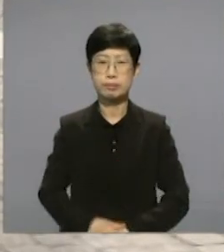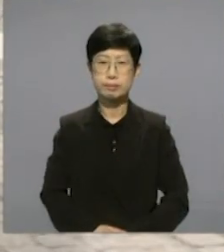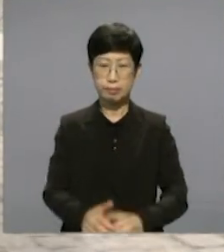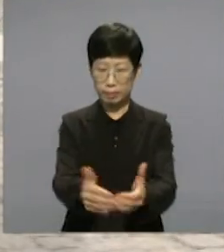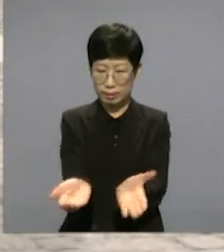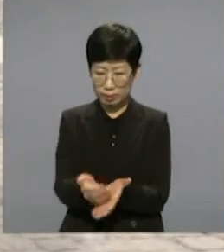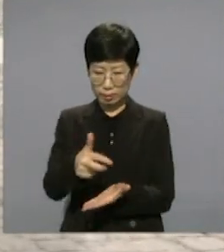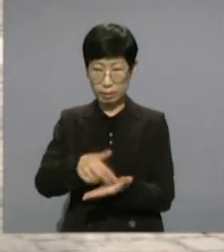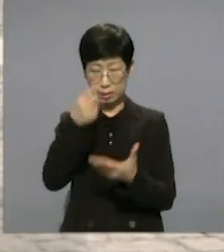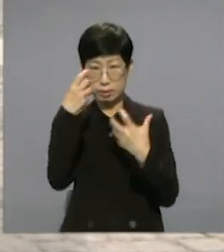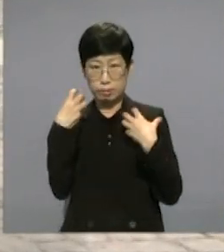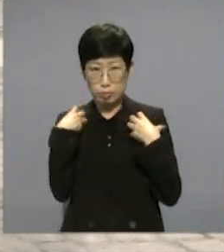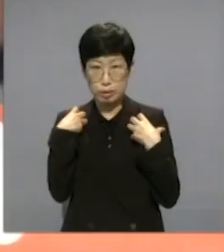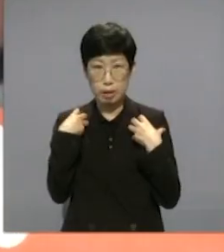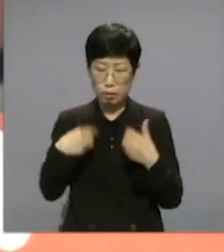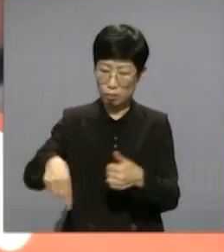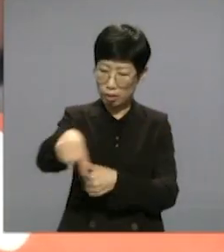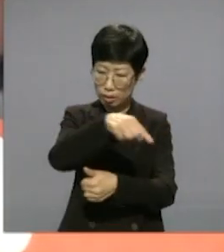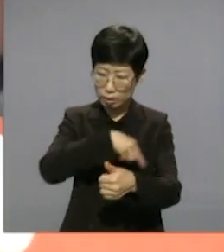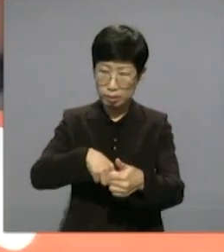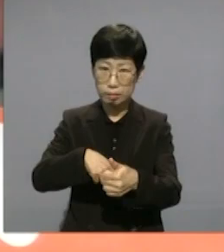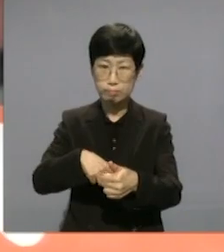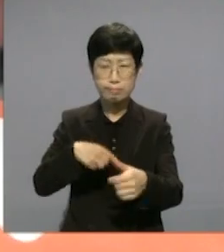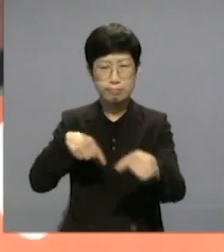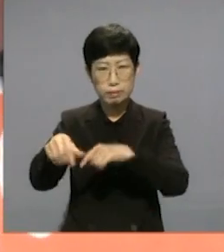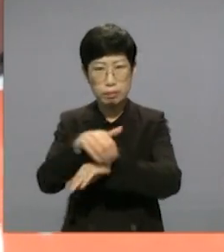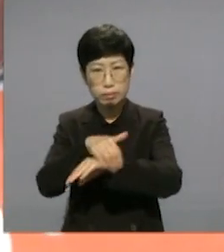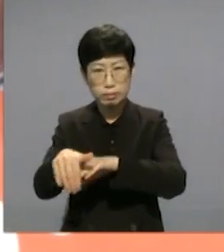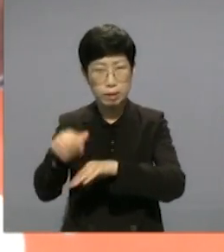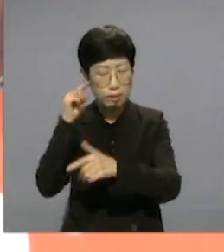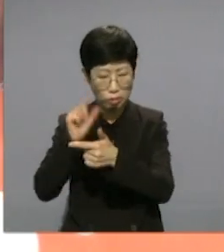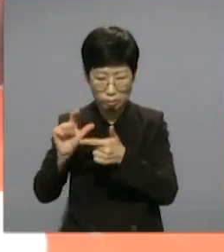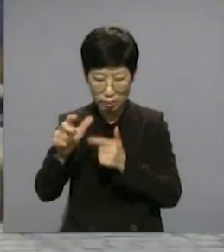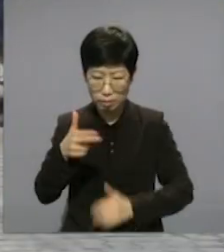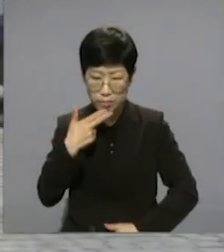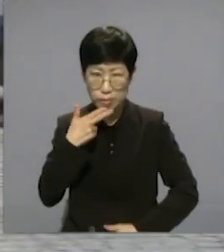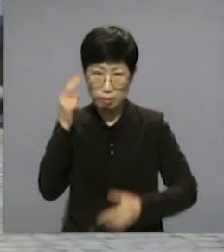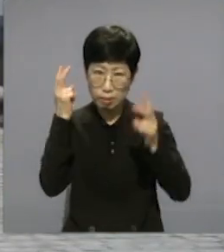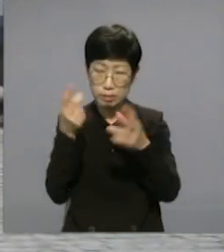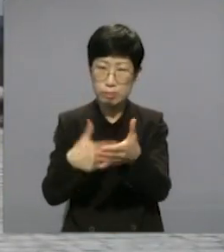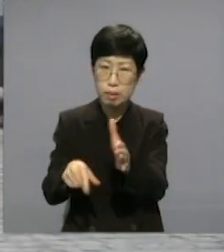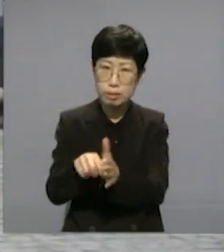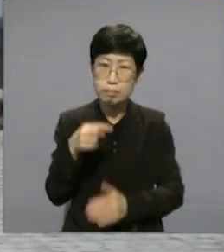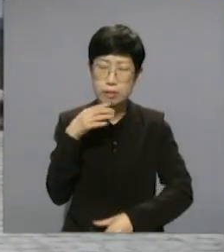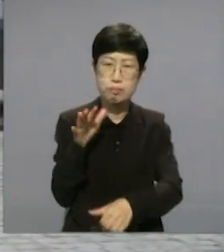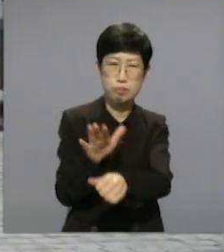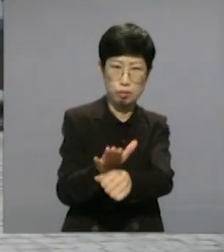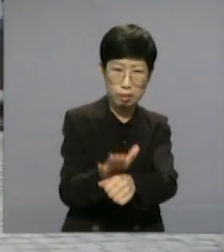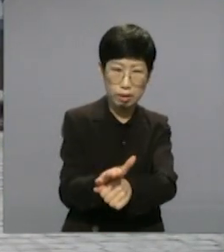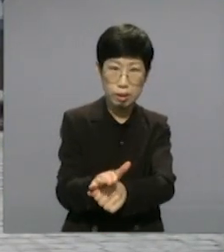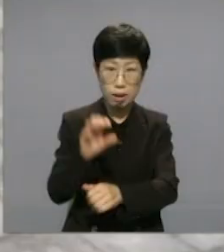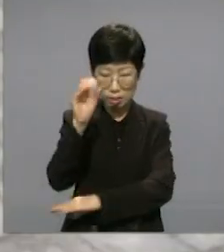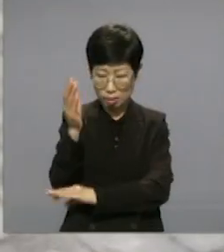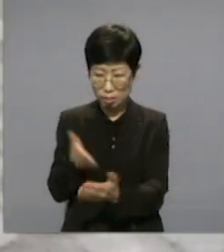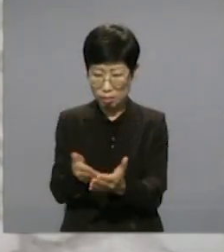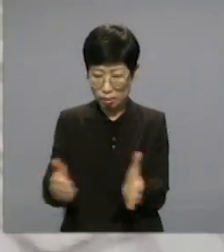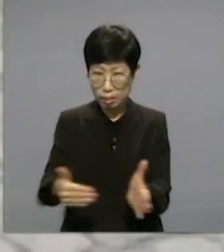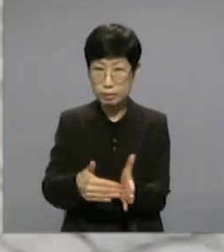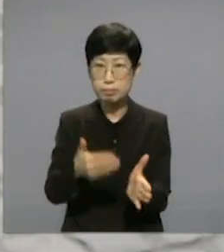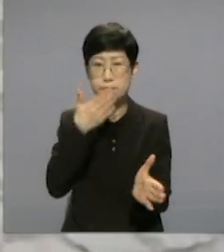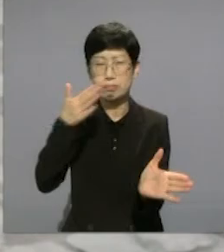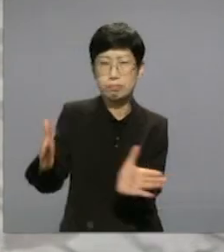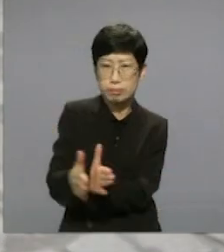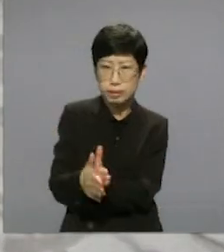기후활동단체들은 정부가 기후정책을 고민하는 대신 기업의 이익을 지키는 데 급급하고 언론마저 부하 내동해 여론전을 벌이고